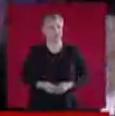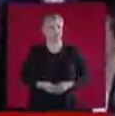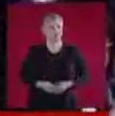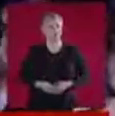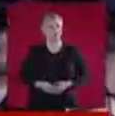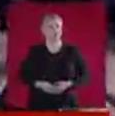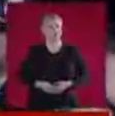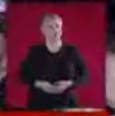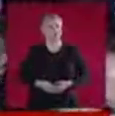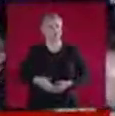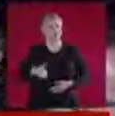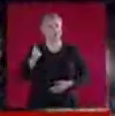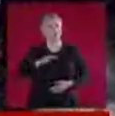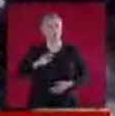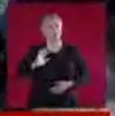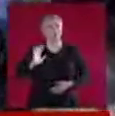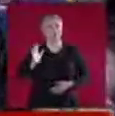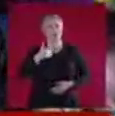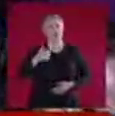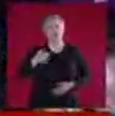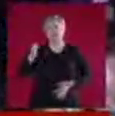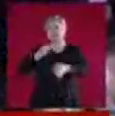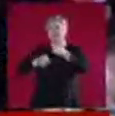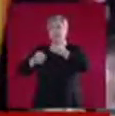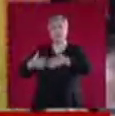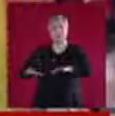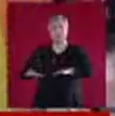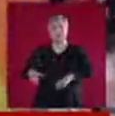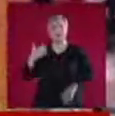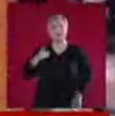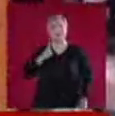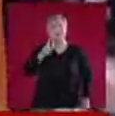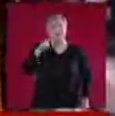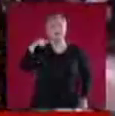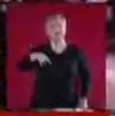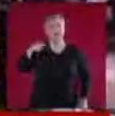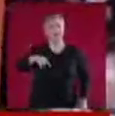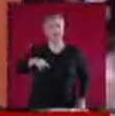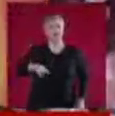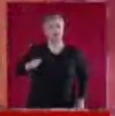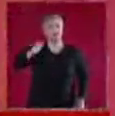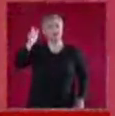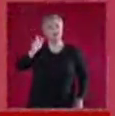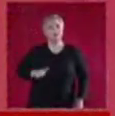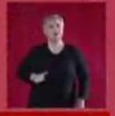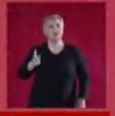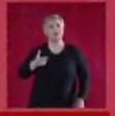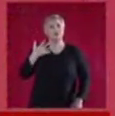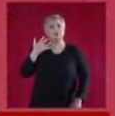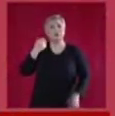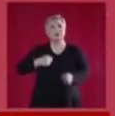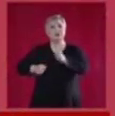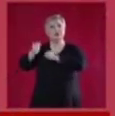αυτό πριν από λίγο είπε ο δημήτρης ο παπαδημούλης που τα προηγούμενα πέντε χρόνια ήταν